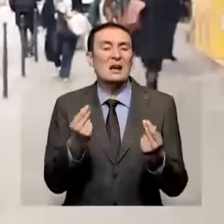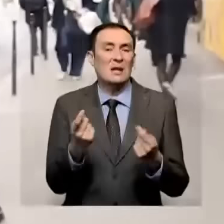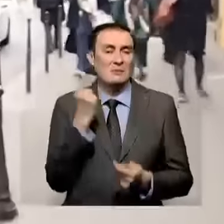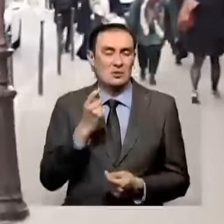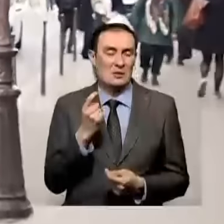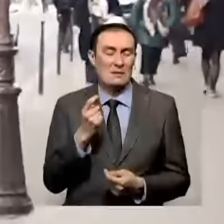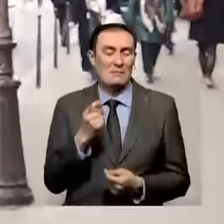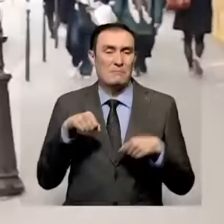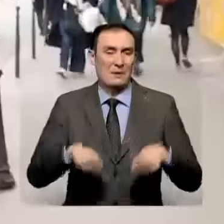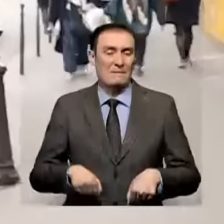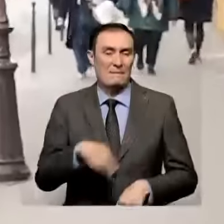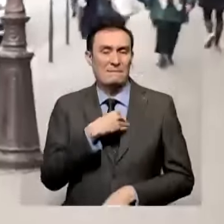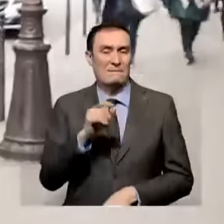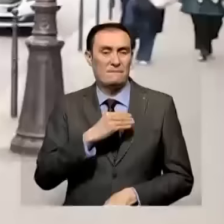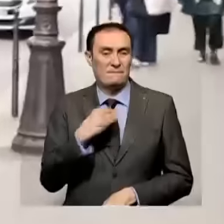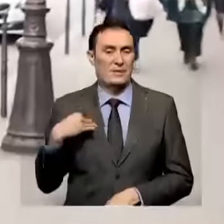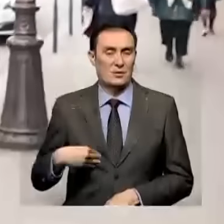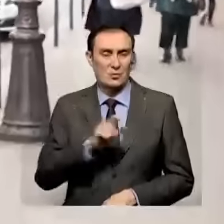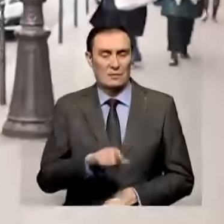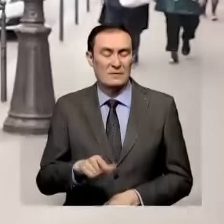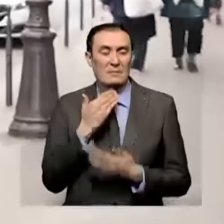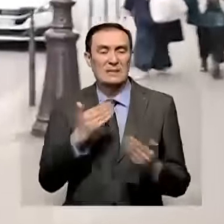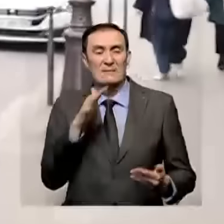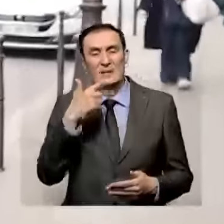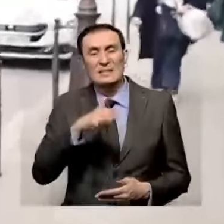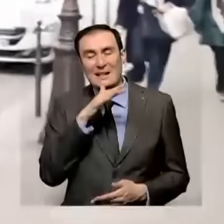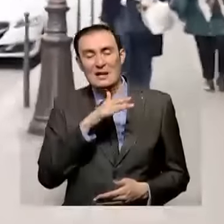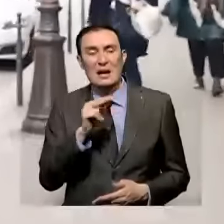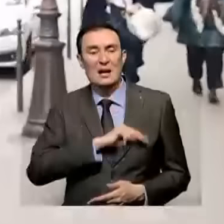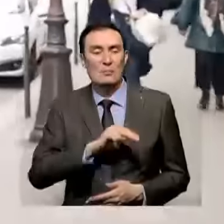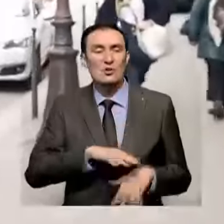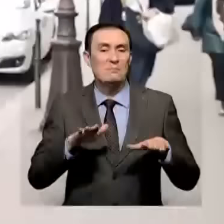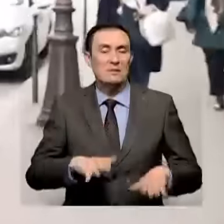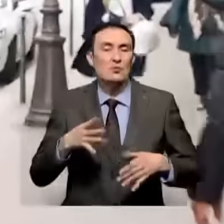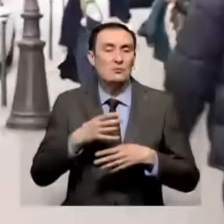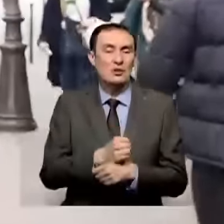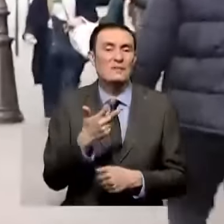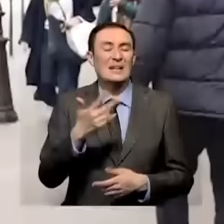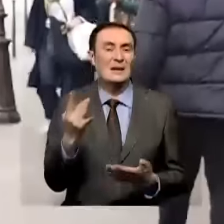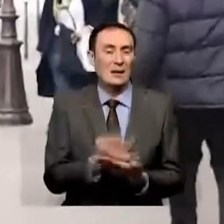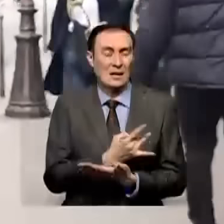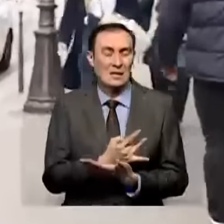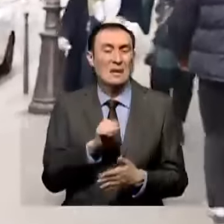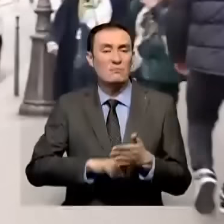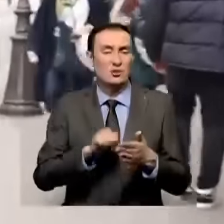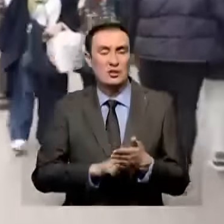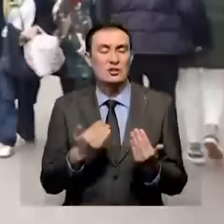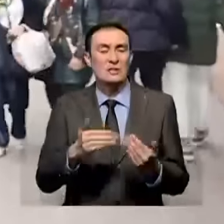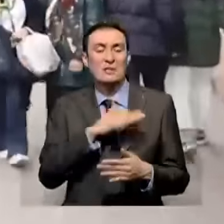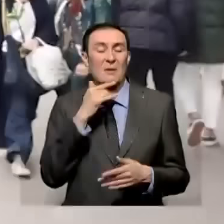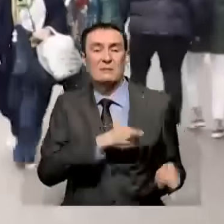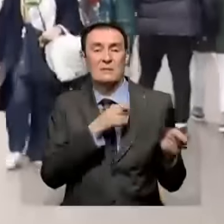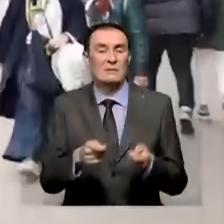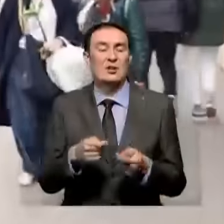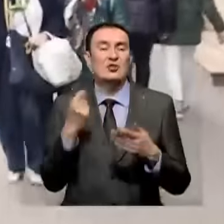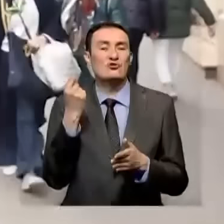интересов французов. За последние 30 лет в индустрии одежды количество рабочих мест сократилось в 3 раза. Причина – страну заполонил